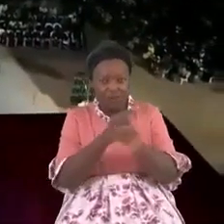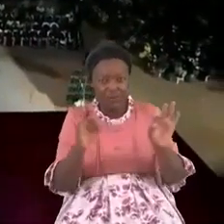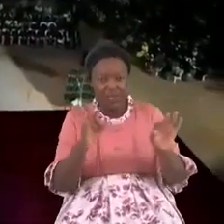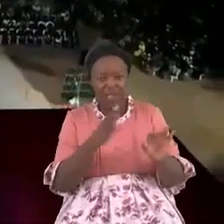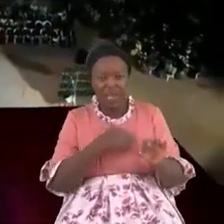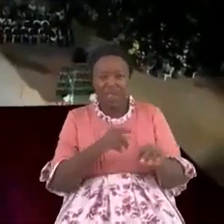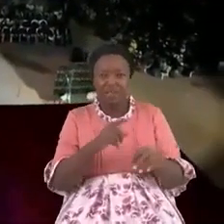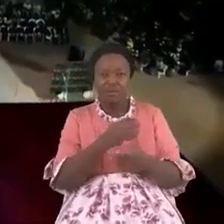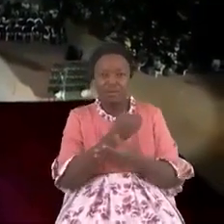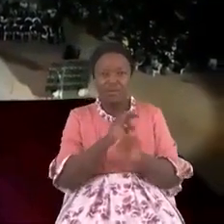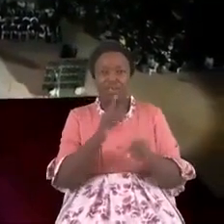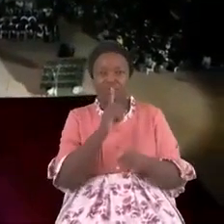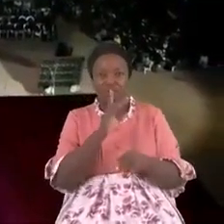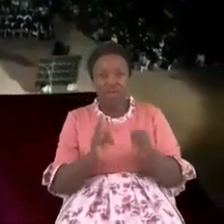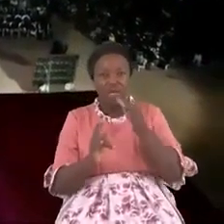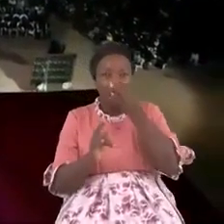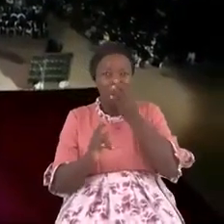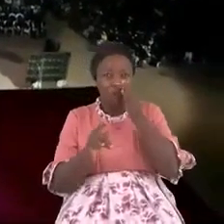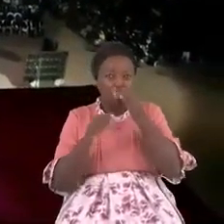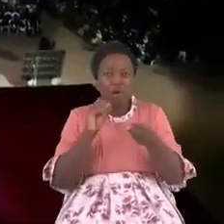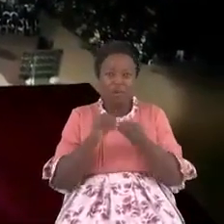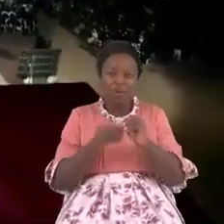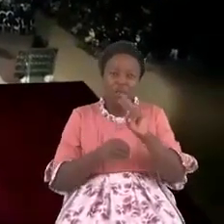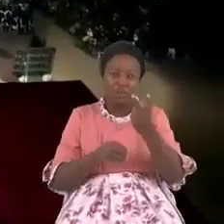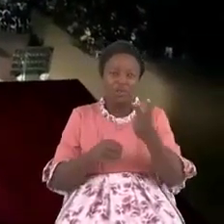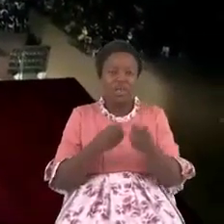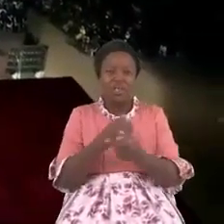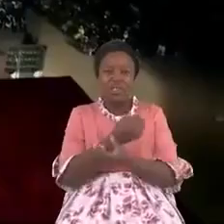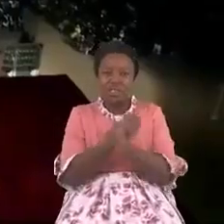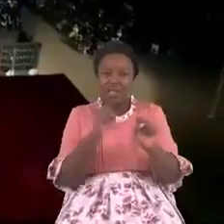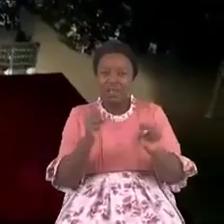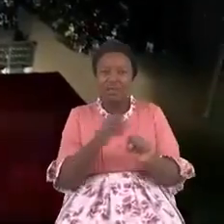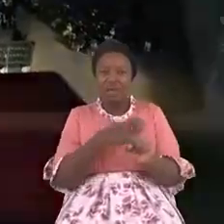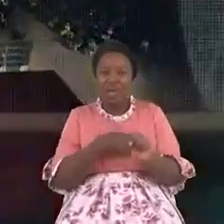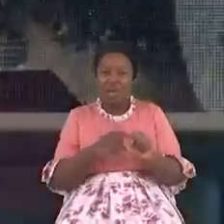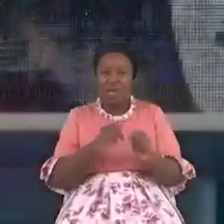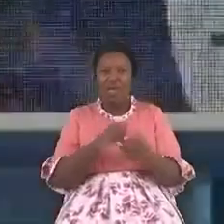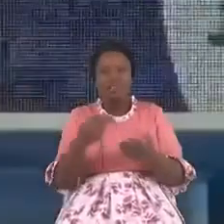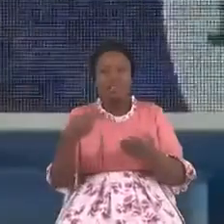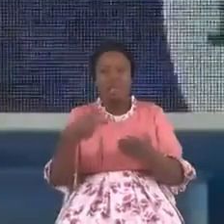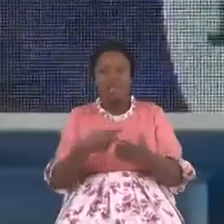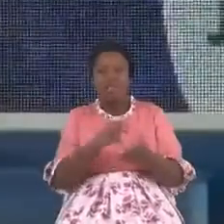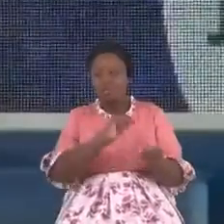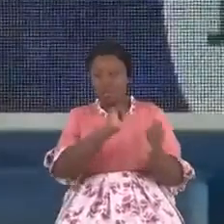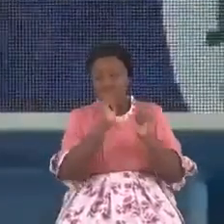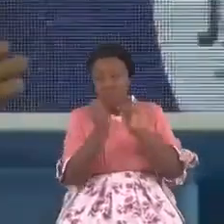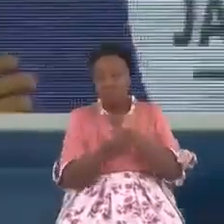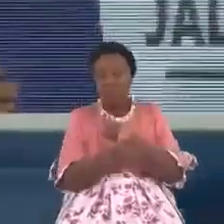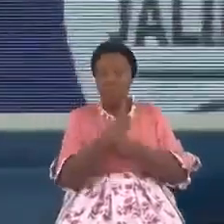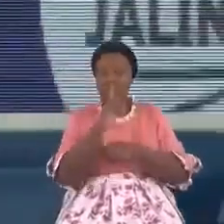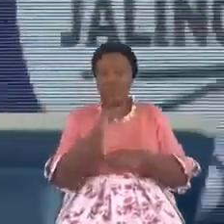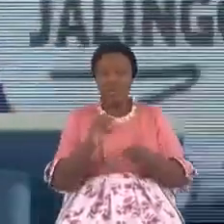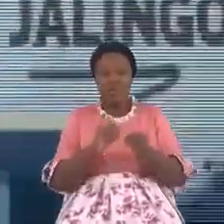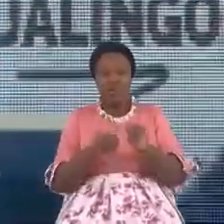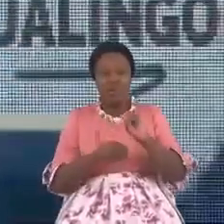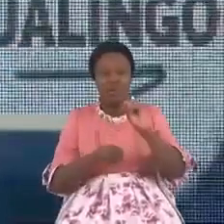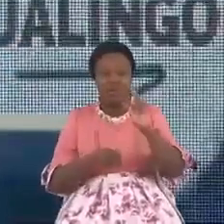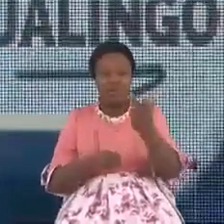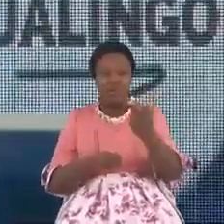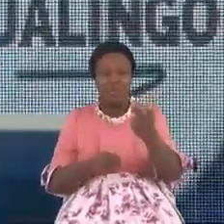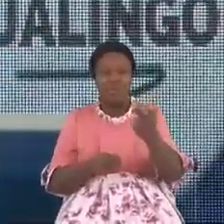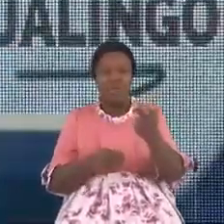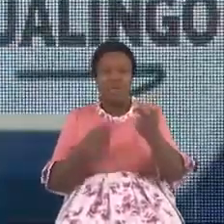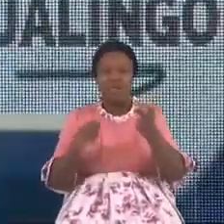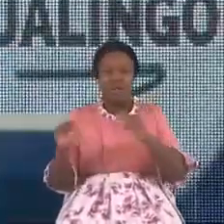n'ezie. Nke abụọ, zọpụta gị, nwoga ndụ gị n'ezie. Nke atọ, okwu a na-arụpụta